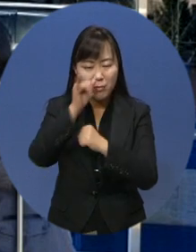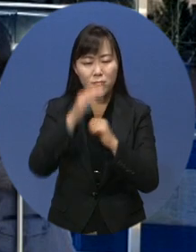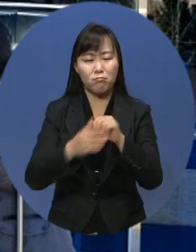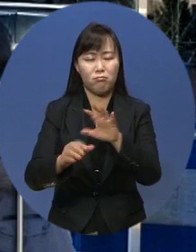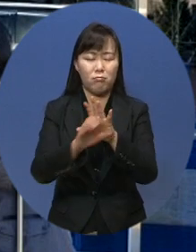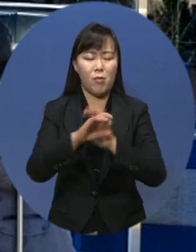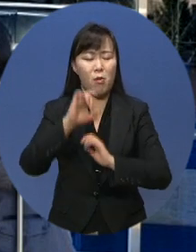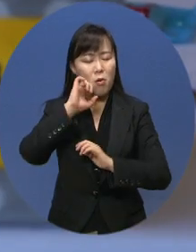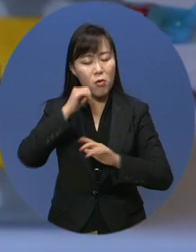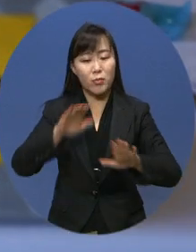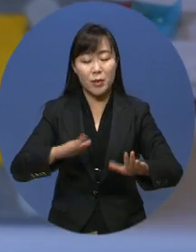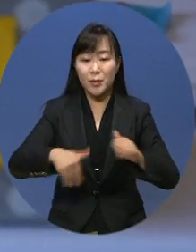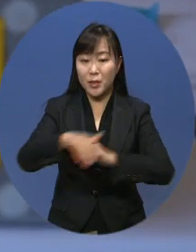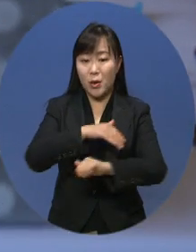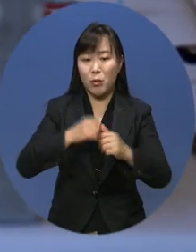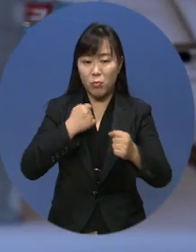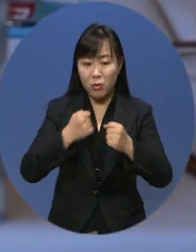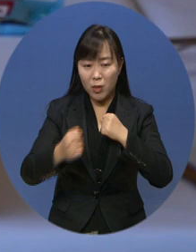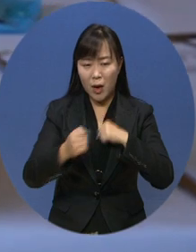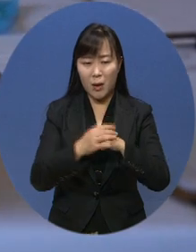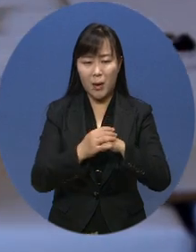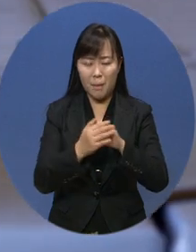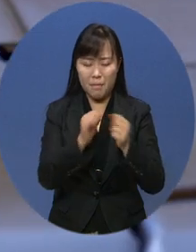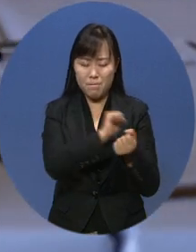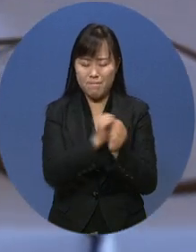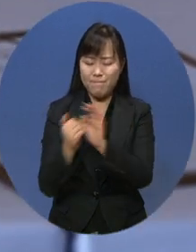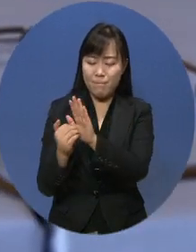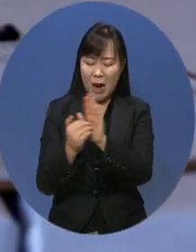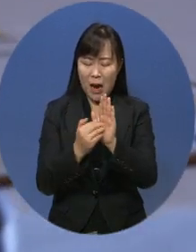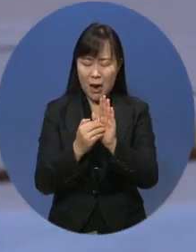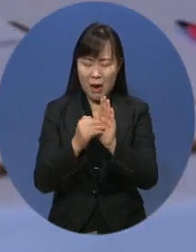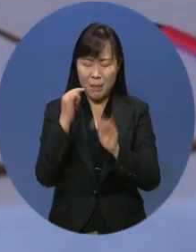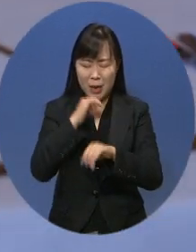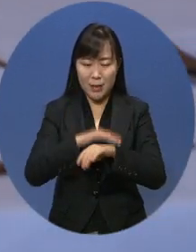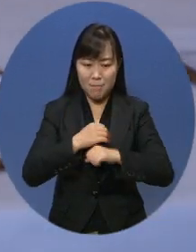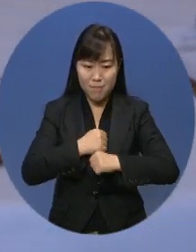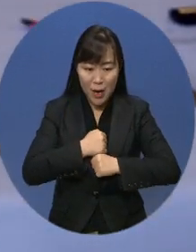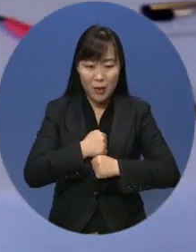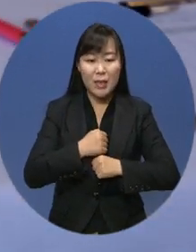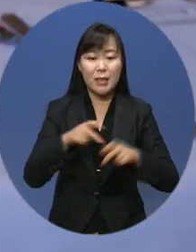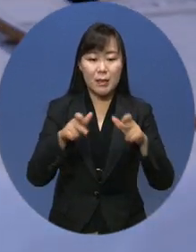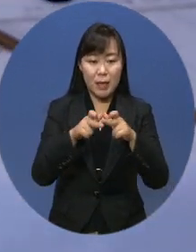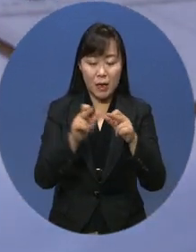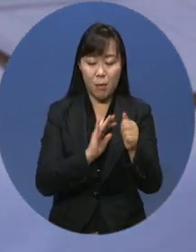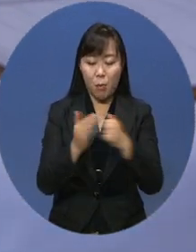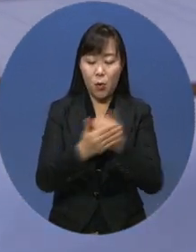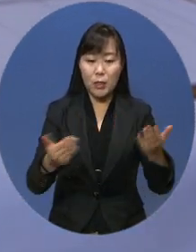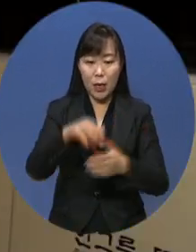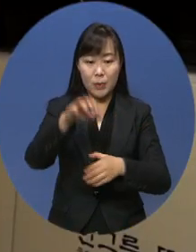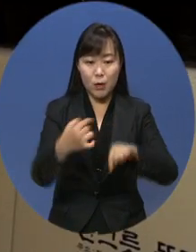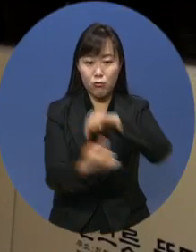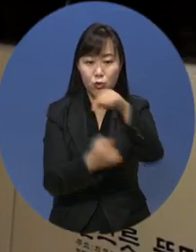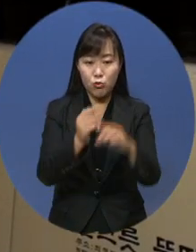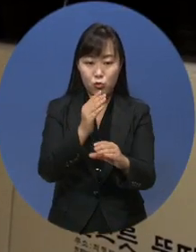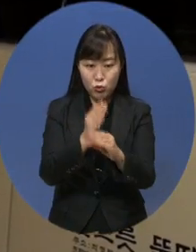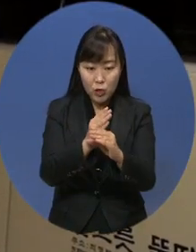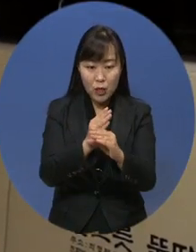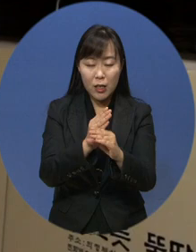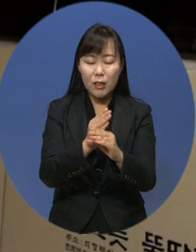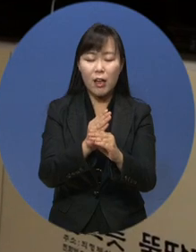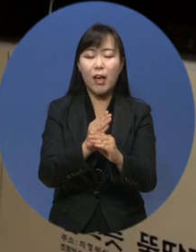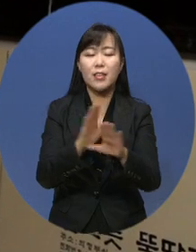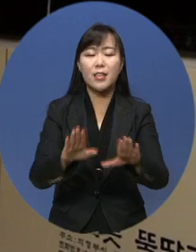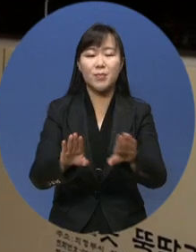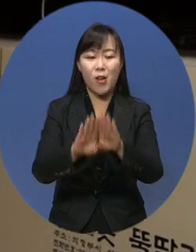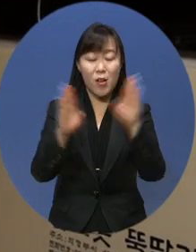어려움이 많은 시기에도 철저한 방역 수칙 을 준수하며 장애인 보호 작업장을 운영하고 있는 가운데 열린